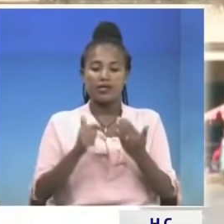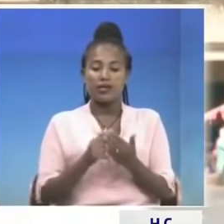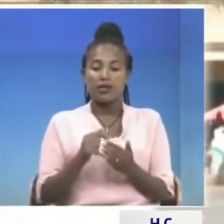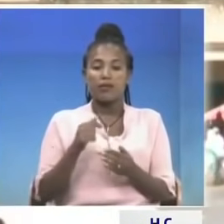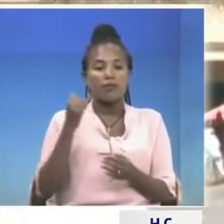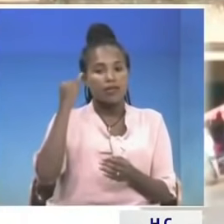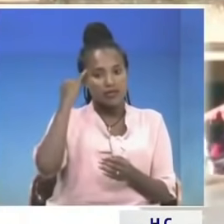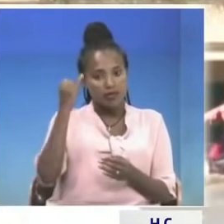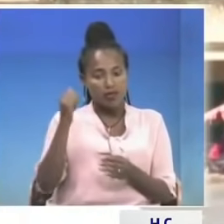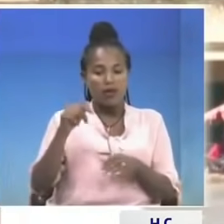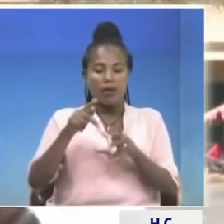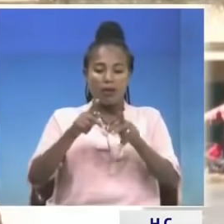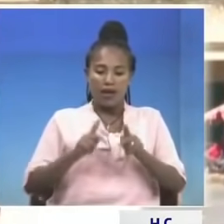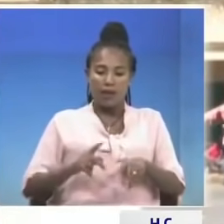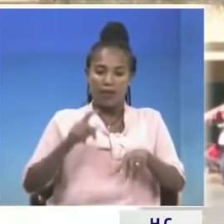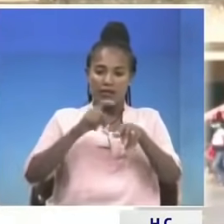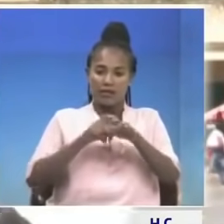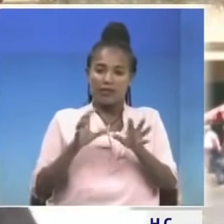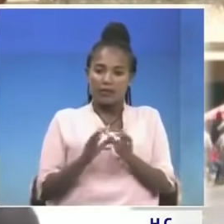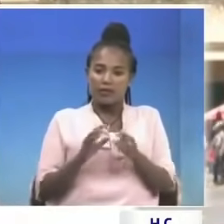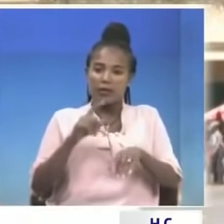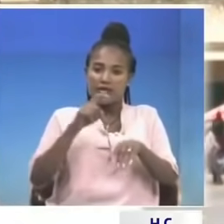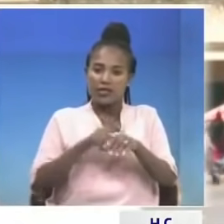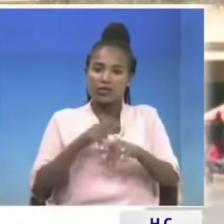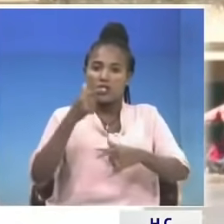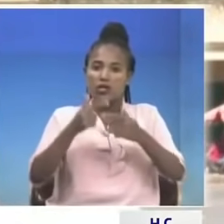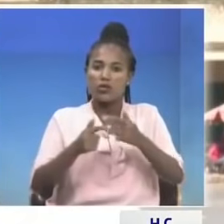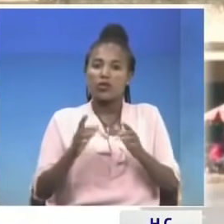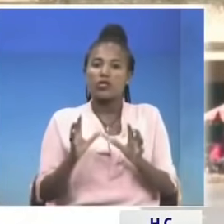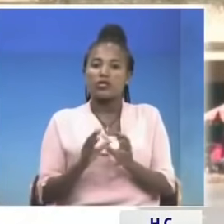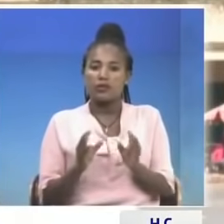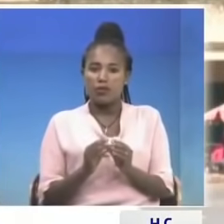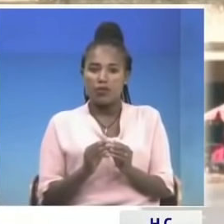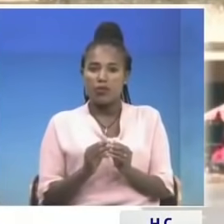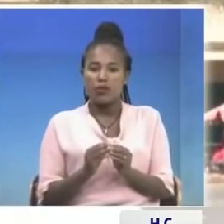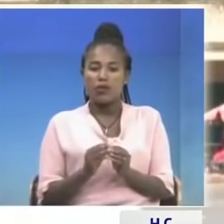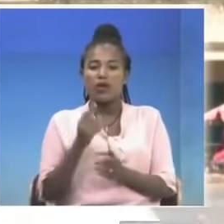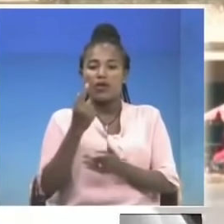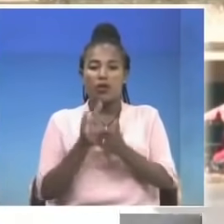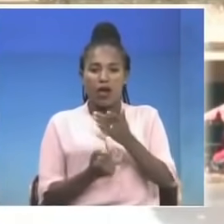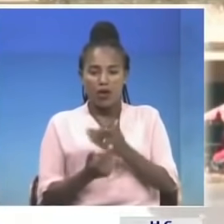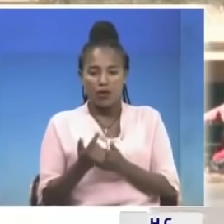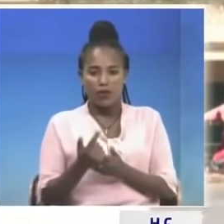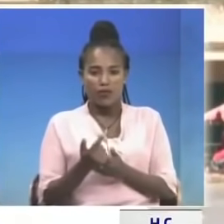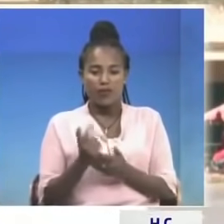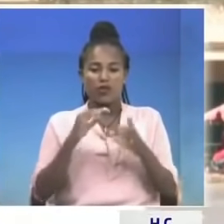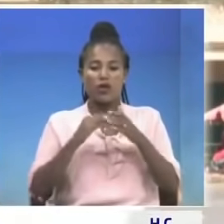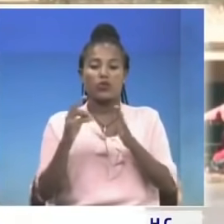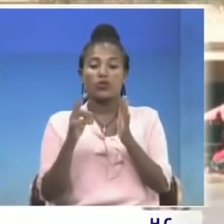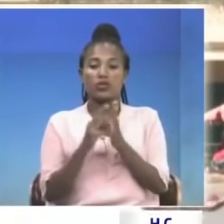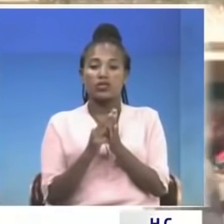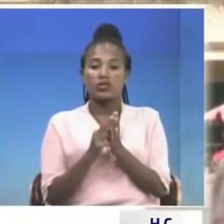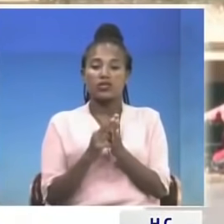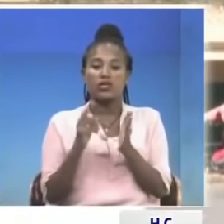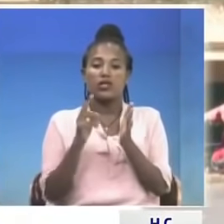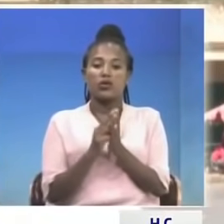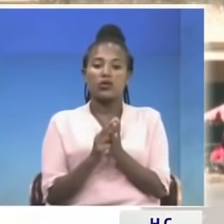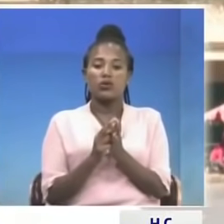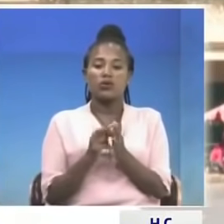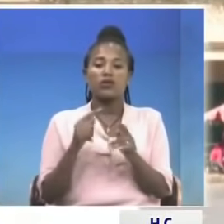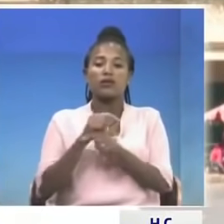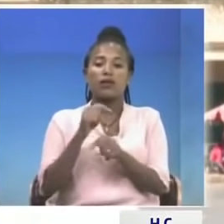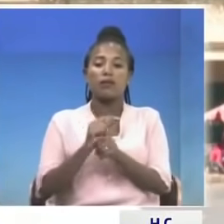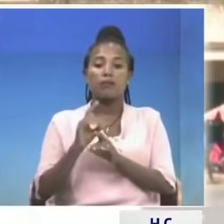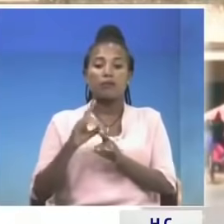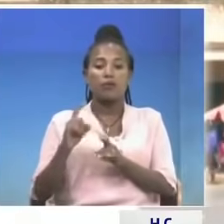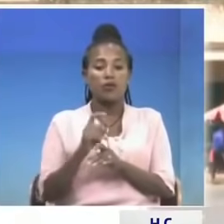የማስበው በፓርላማ ጊዜያቸው በመሰብሰቢያ ጊዜያቸው እየሄዱ ይሰብሰቡ፣ ይምከሩ፣ ያውጡ ህግ። ያ ህግ አፕላይ